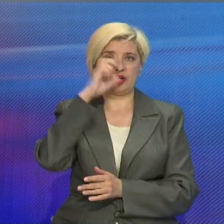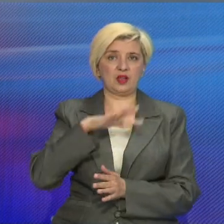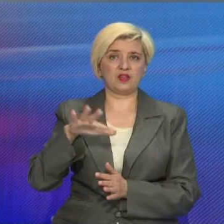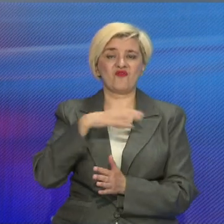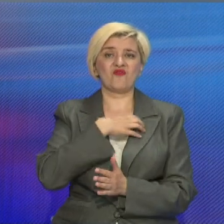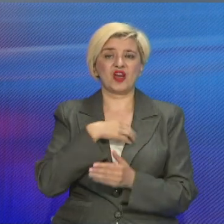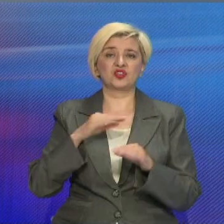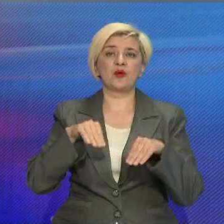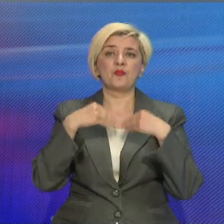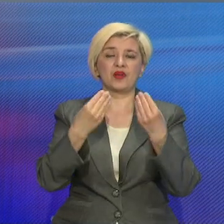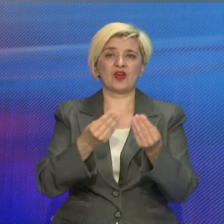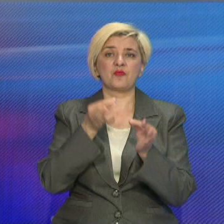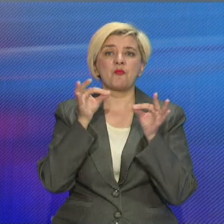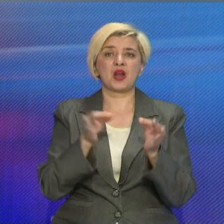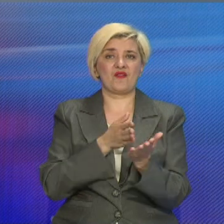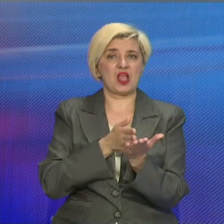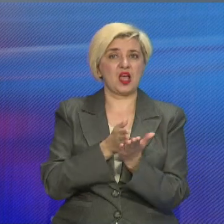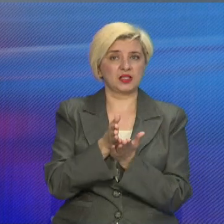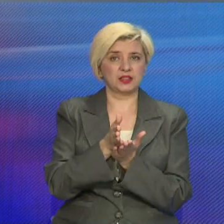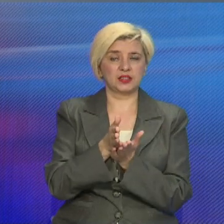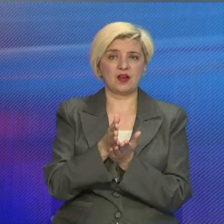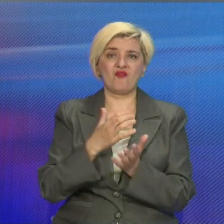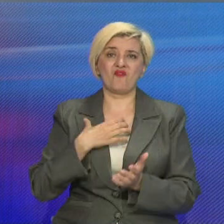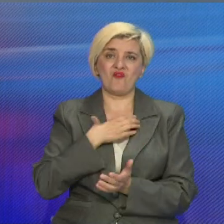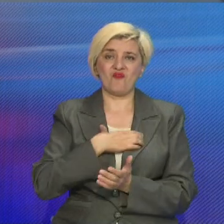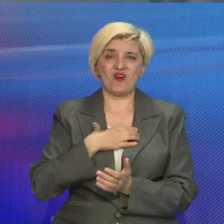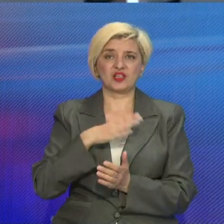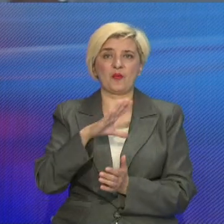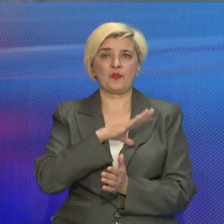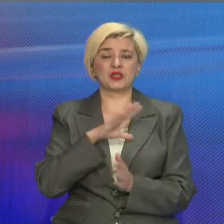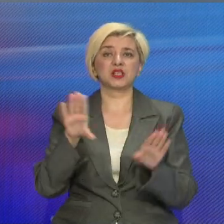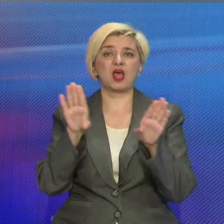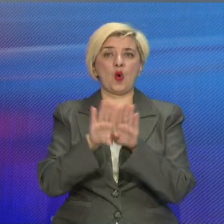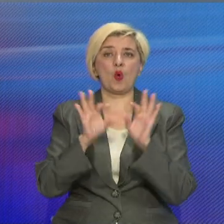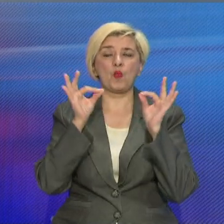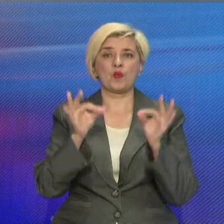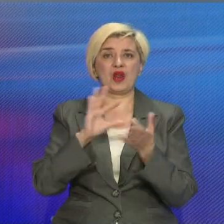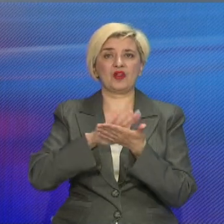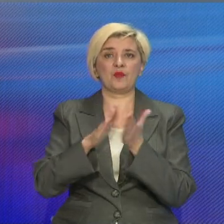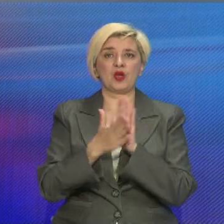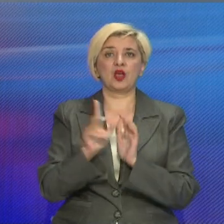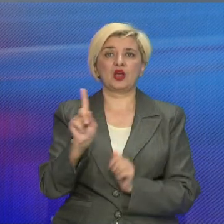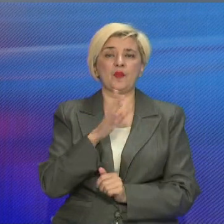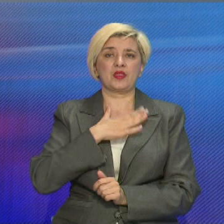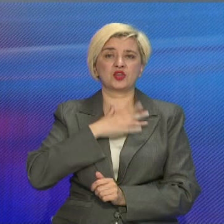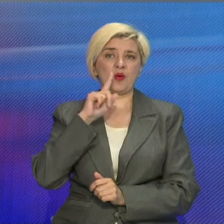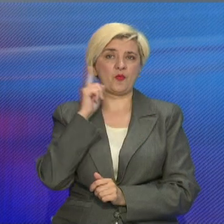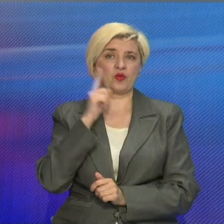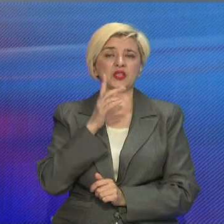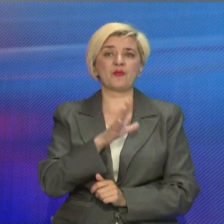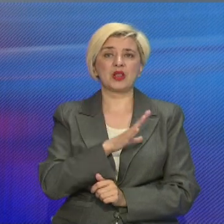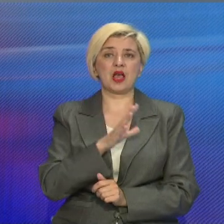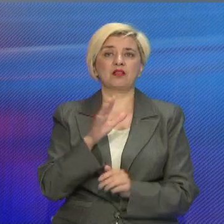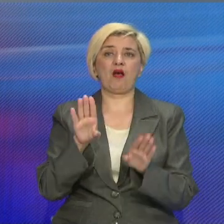правильные ориентиры, вельми важно быть с такой правильной позицией, как наша молодь была такой.